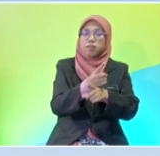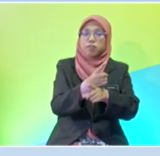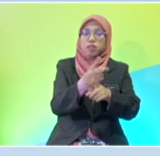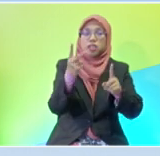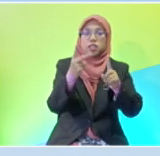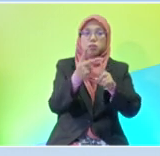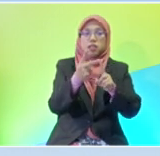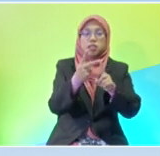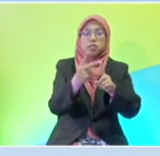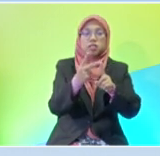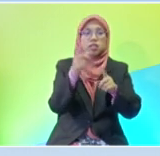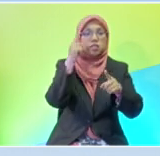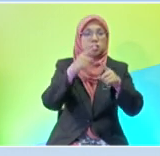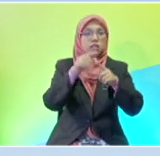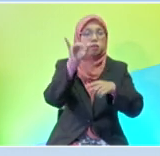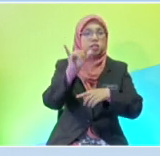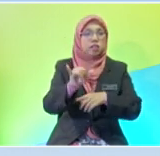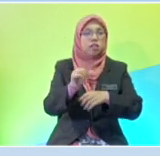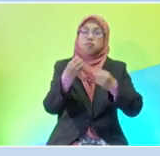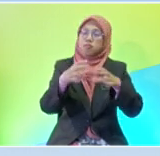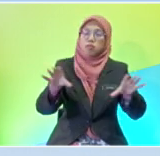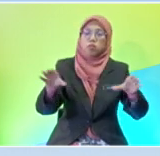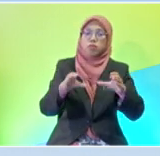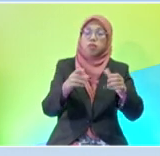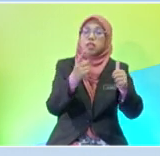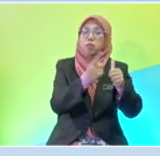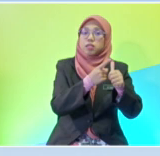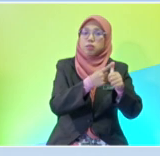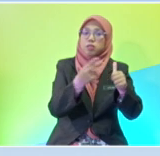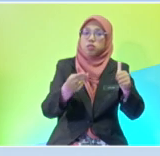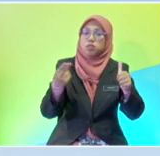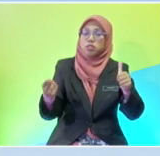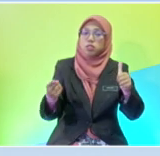ki8 yang telah kita buat ini Oke yang pertama